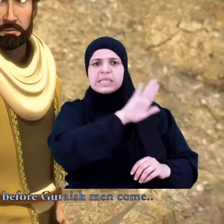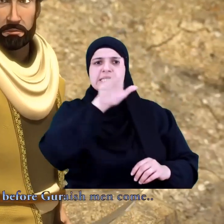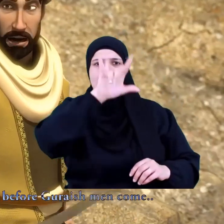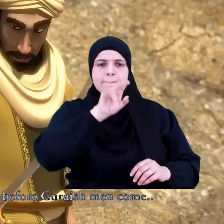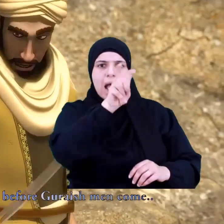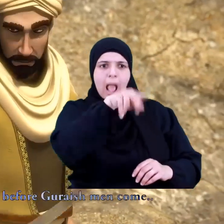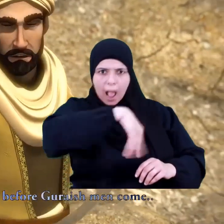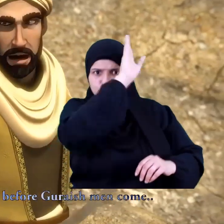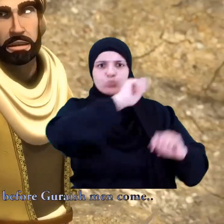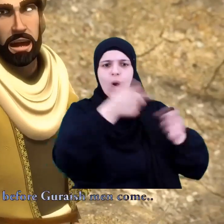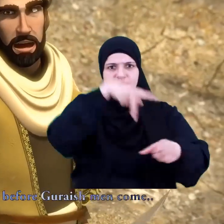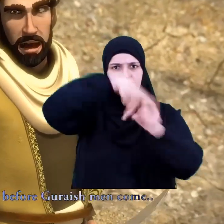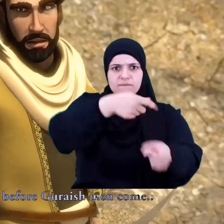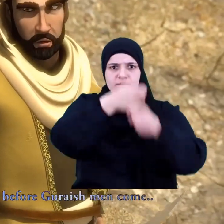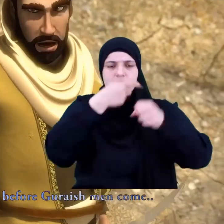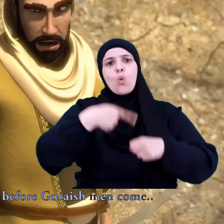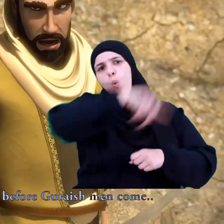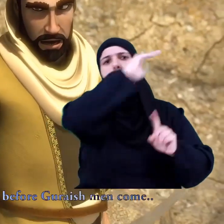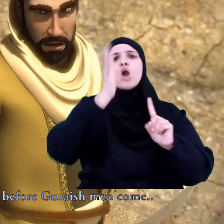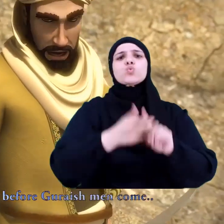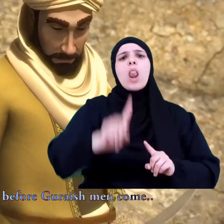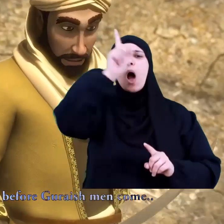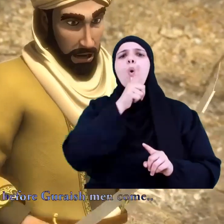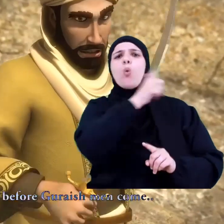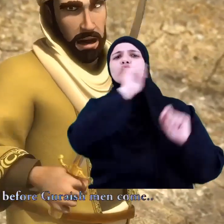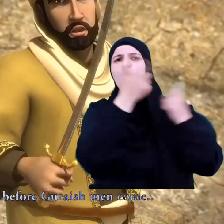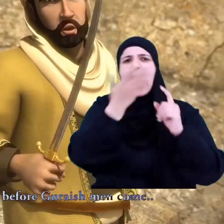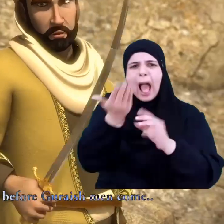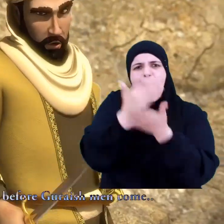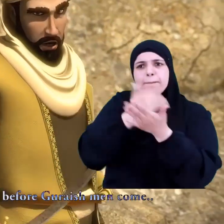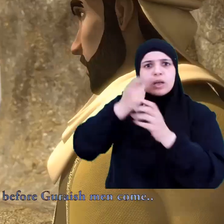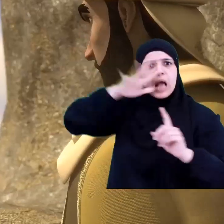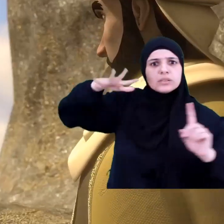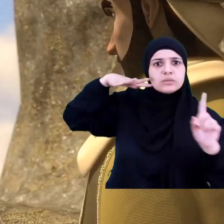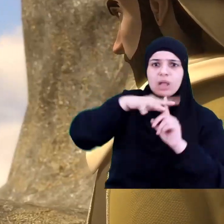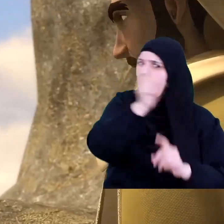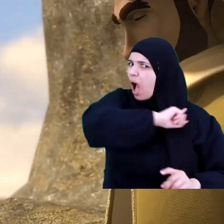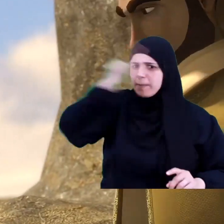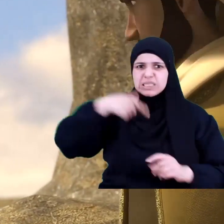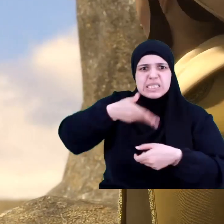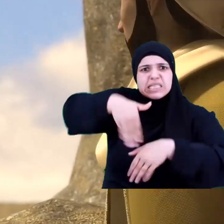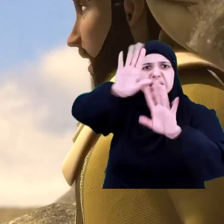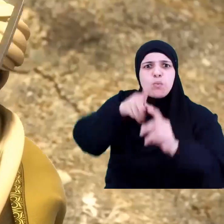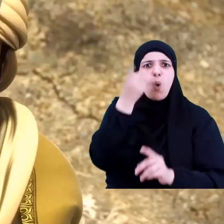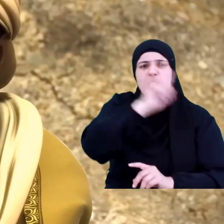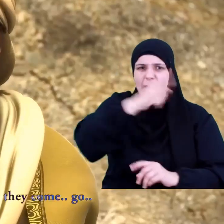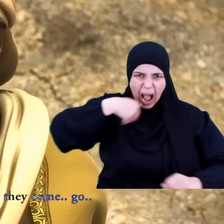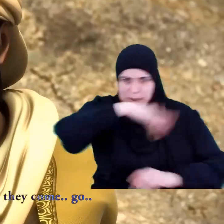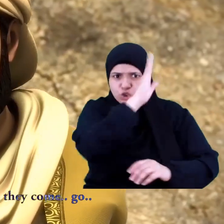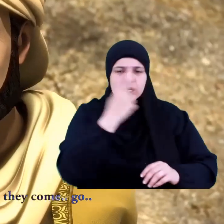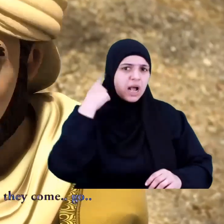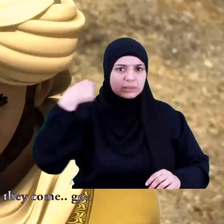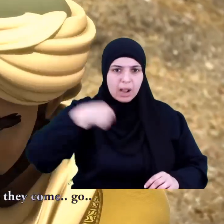سلمى، ارحل بفرسك إلى رسول الله قبل أن يأتي رجال قريش. لن أتركك بمفردك.